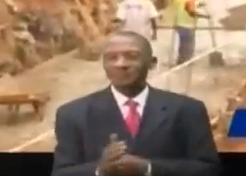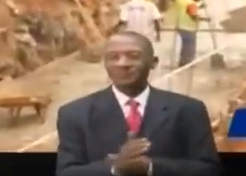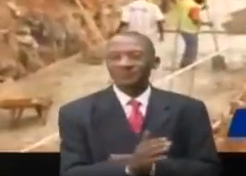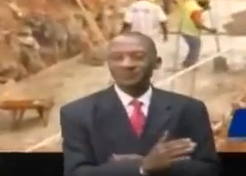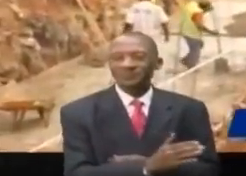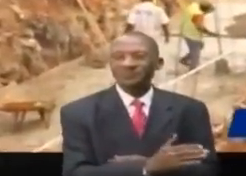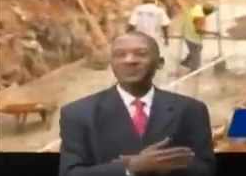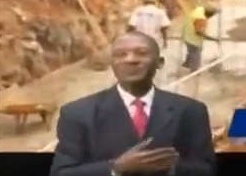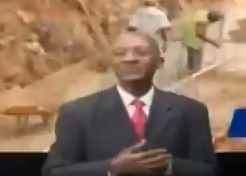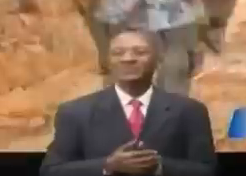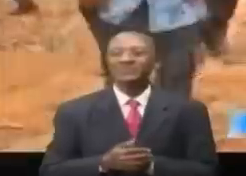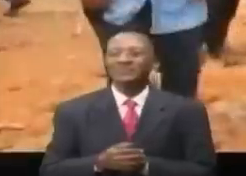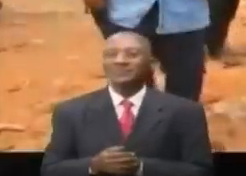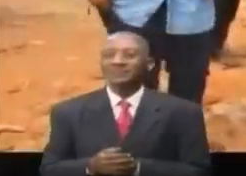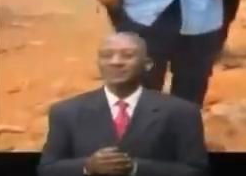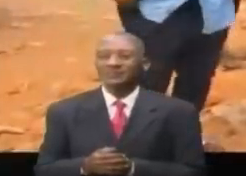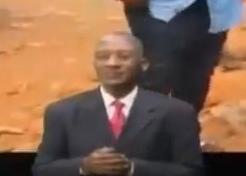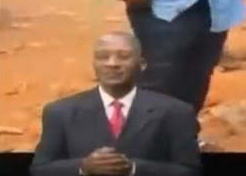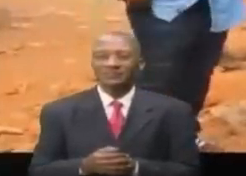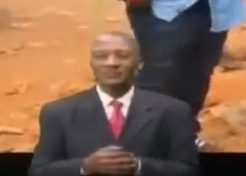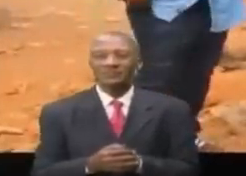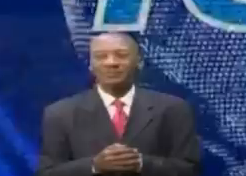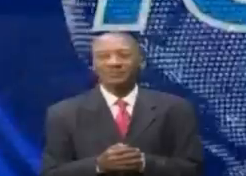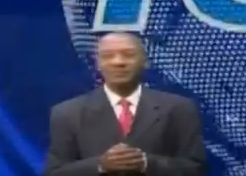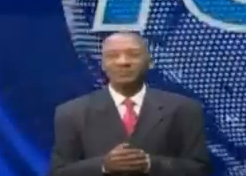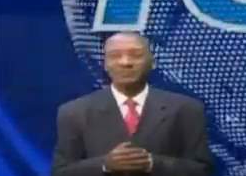Tshikapa, qui était menacée de disparaître.